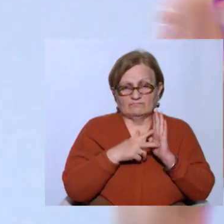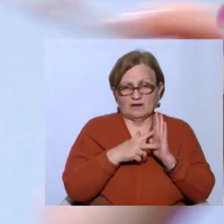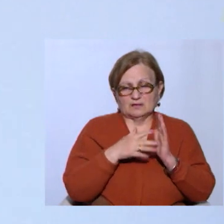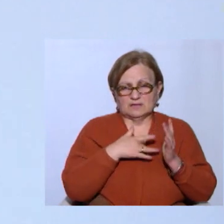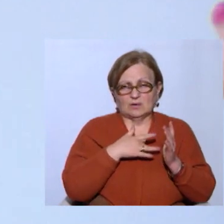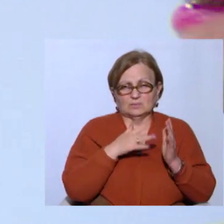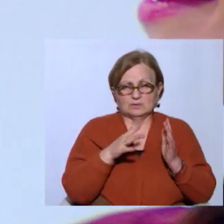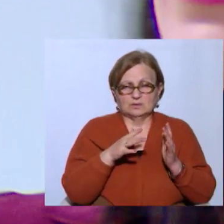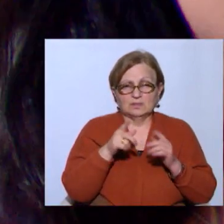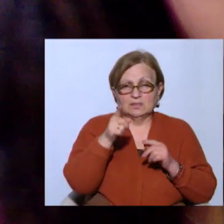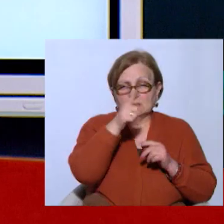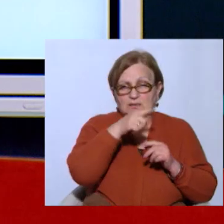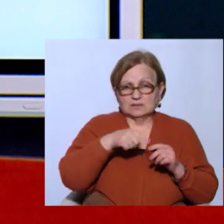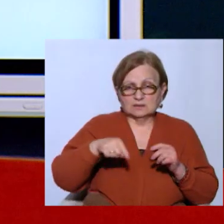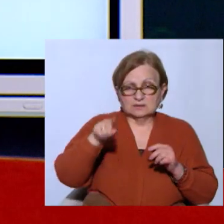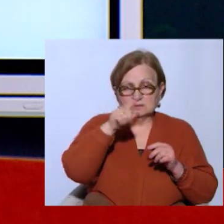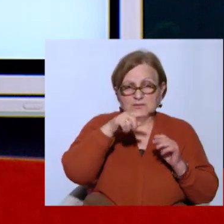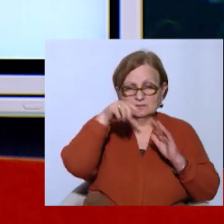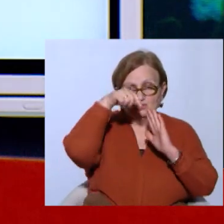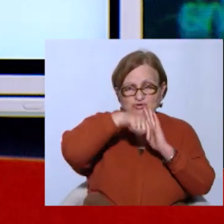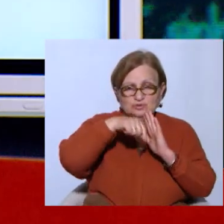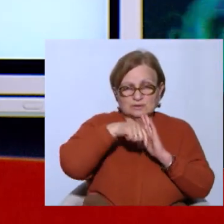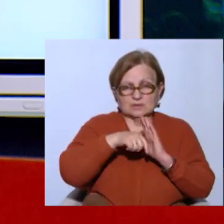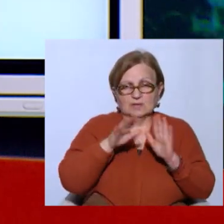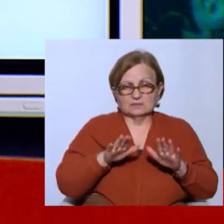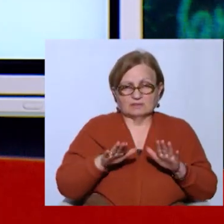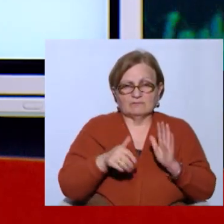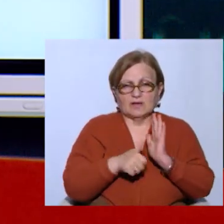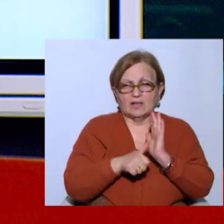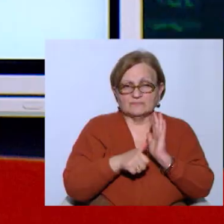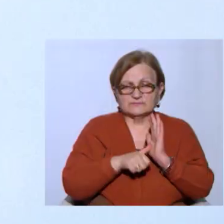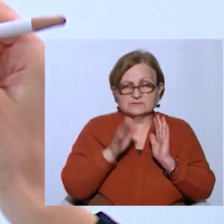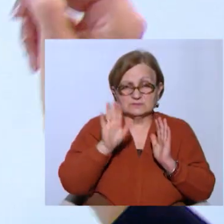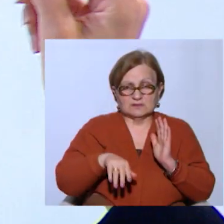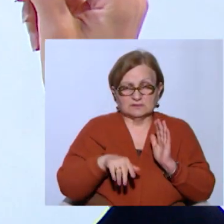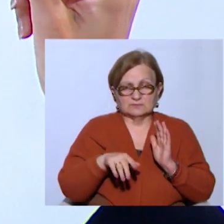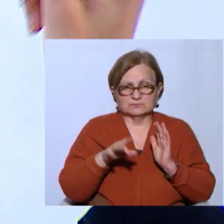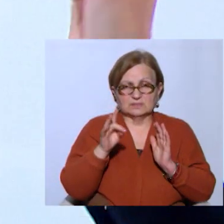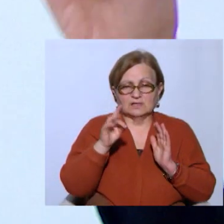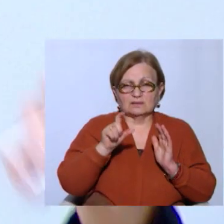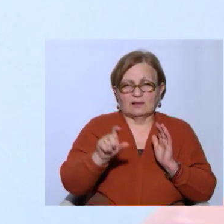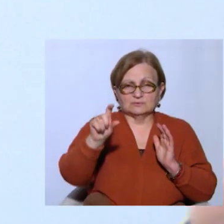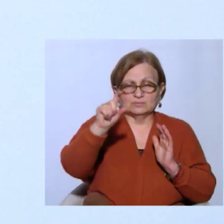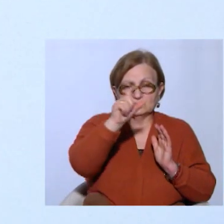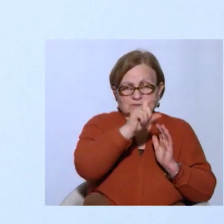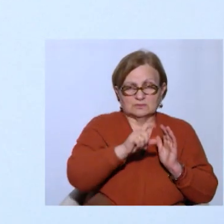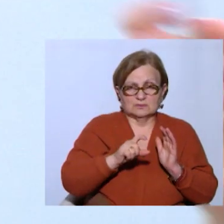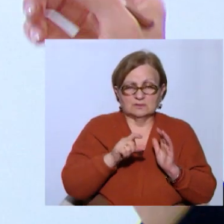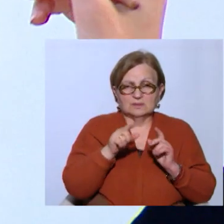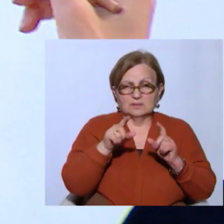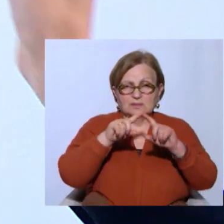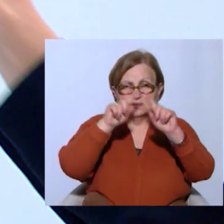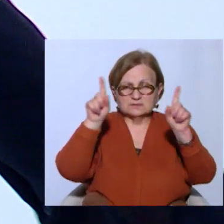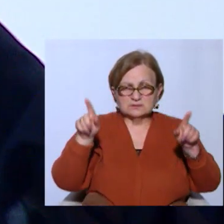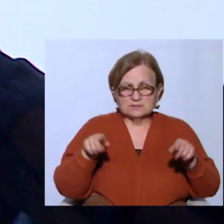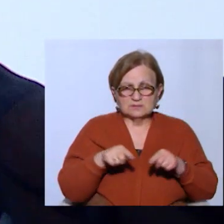6.28. ესე იგი, წრეწირის სიგრძეში ჩვენ ვიცით, რომ ეტევა 6 ცალი რადიუსი, ანუ წრეწირის სიგრძე წარმოადგენს, ესე